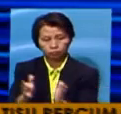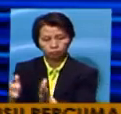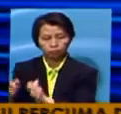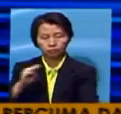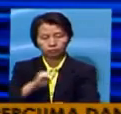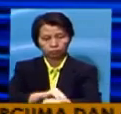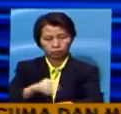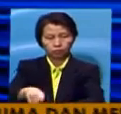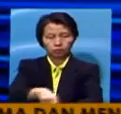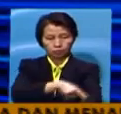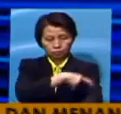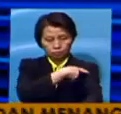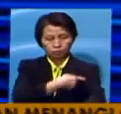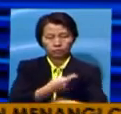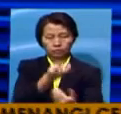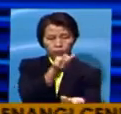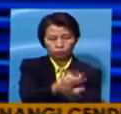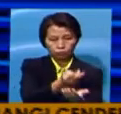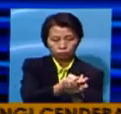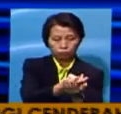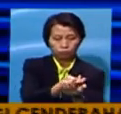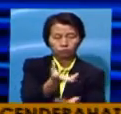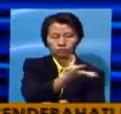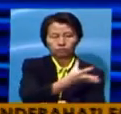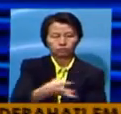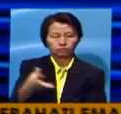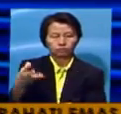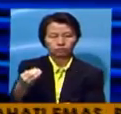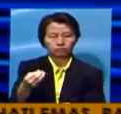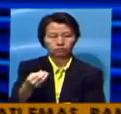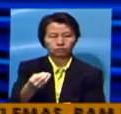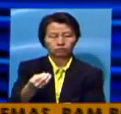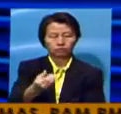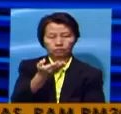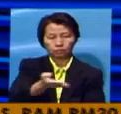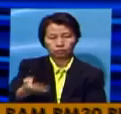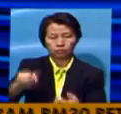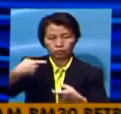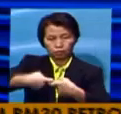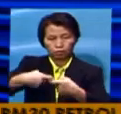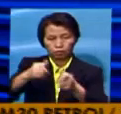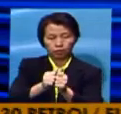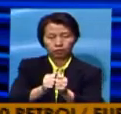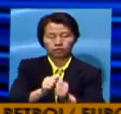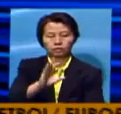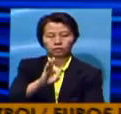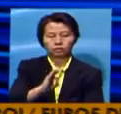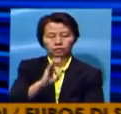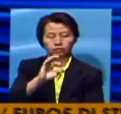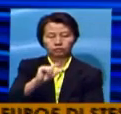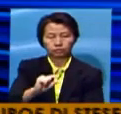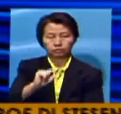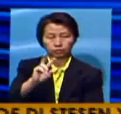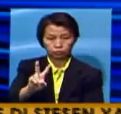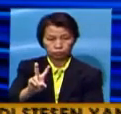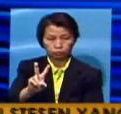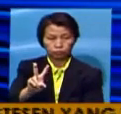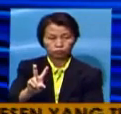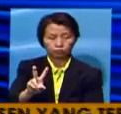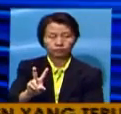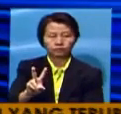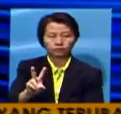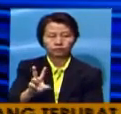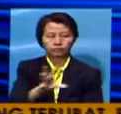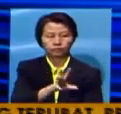panjang kewangan dan juga masalah-masalah yang berkaitan dengan LB supayab menjadi satu institusi